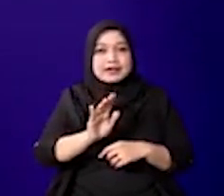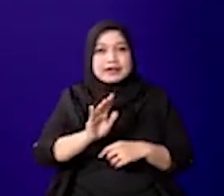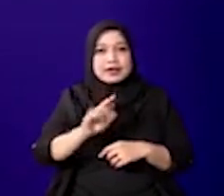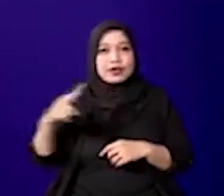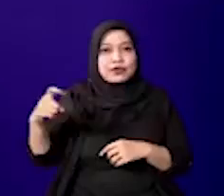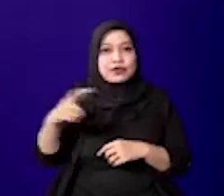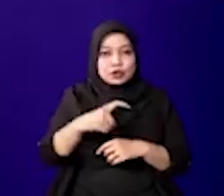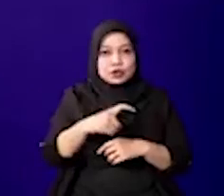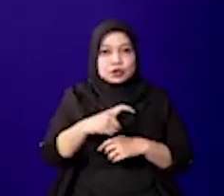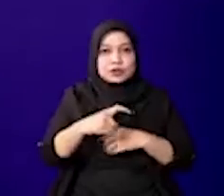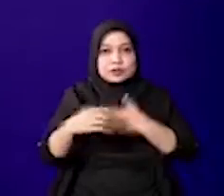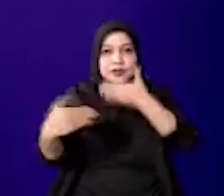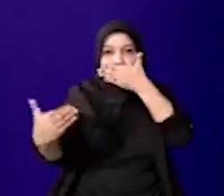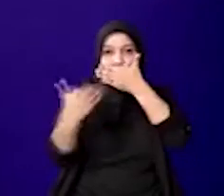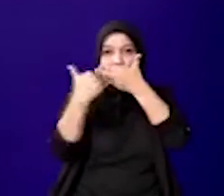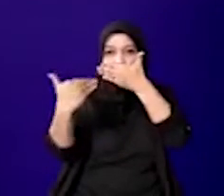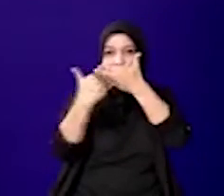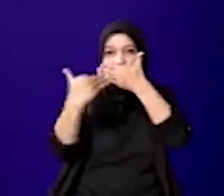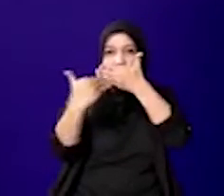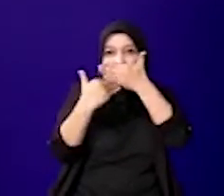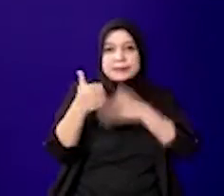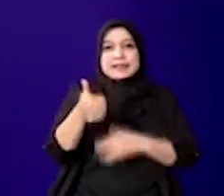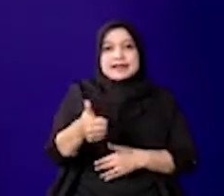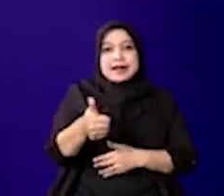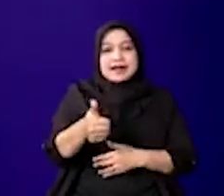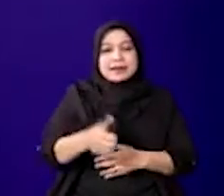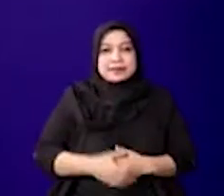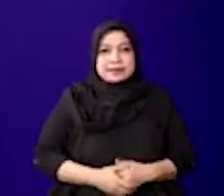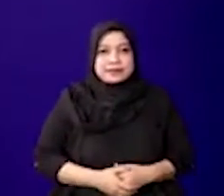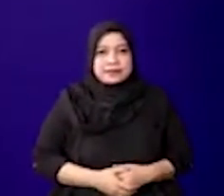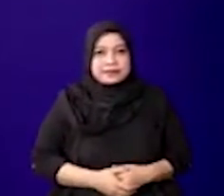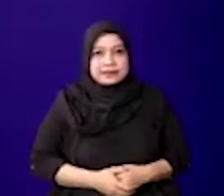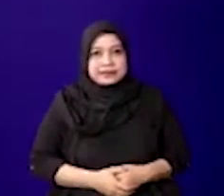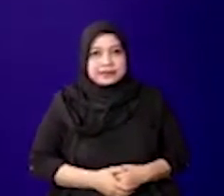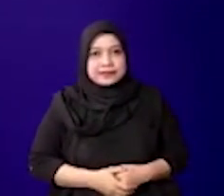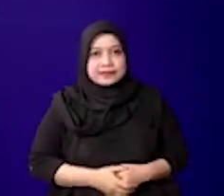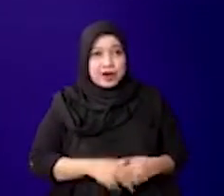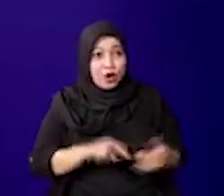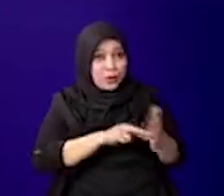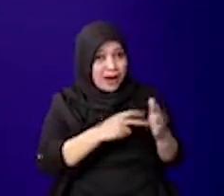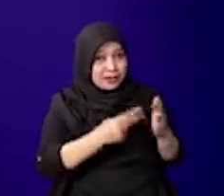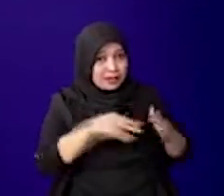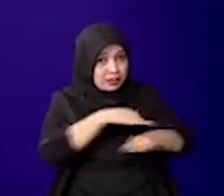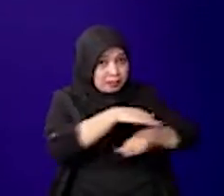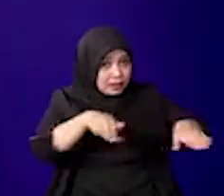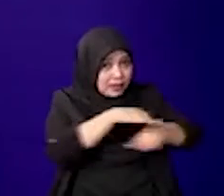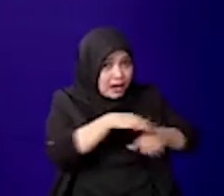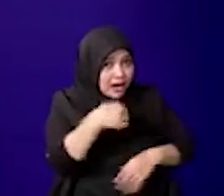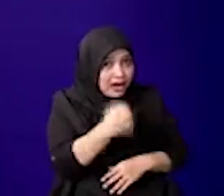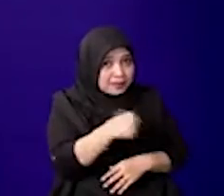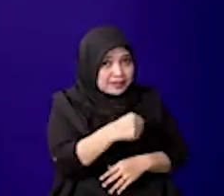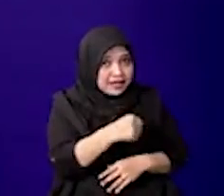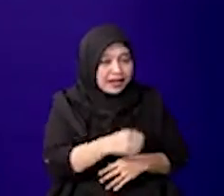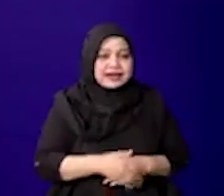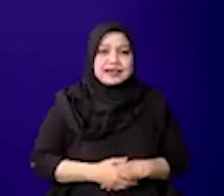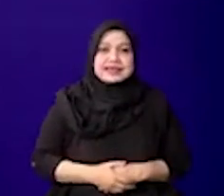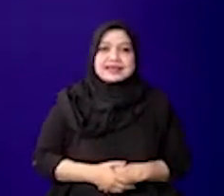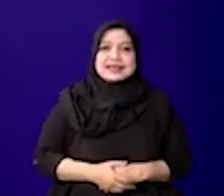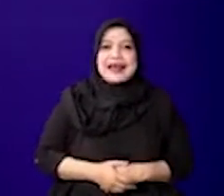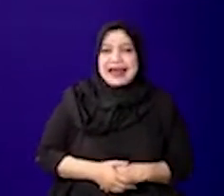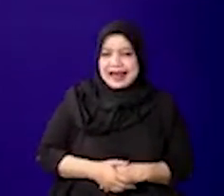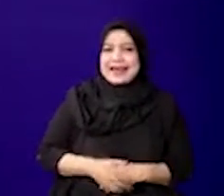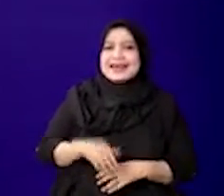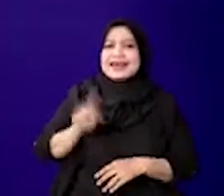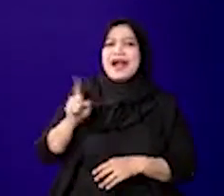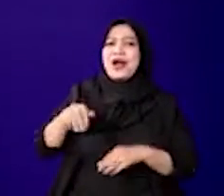pernapasan baik itu melalui hidung atau melalui mulut begitu artinya enggak bisa renang dong ya ya kalau berenang kan